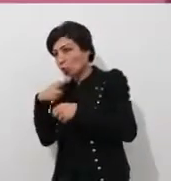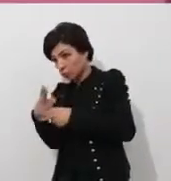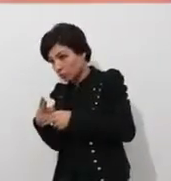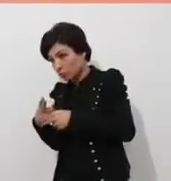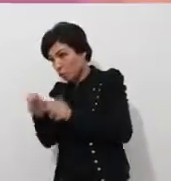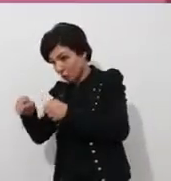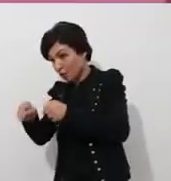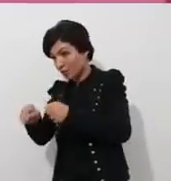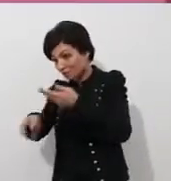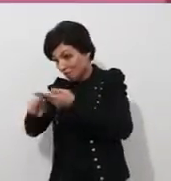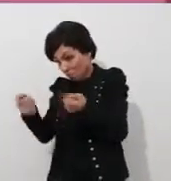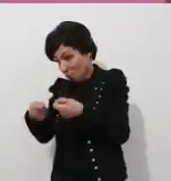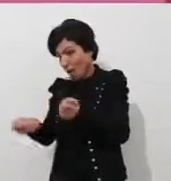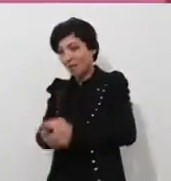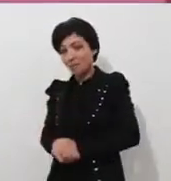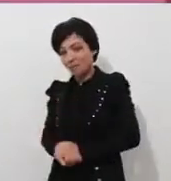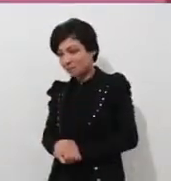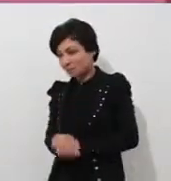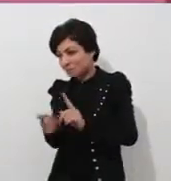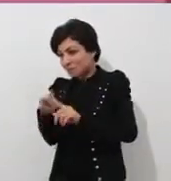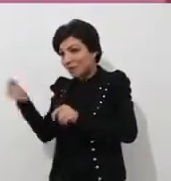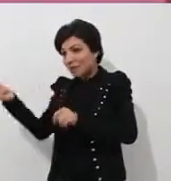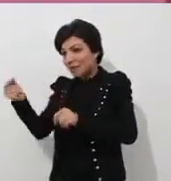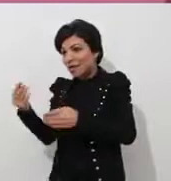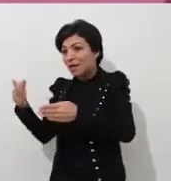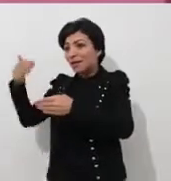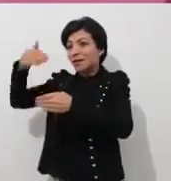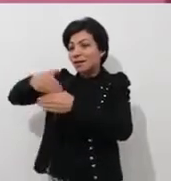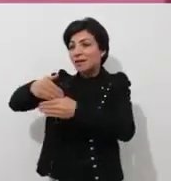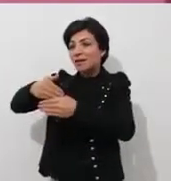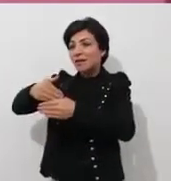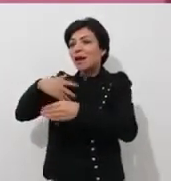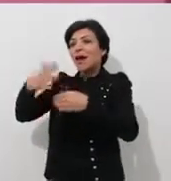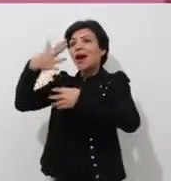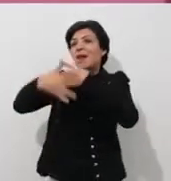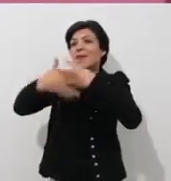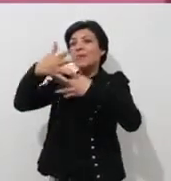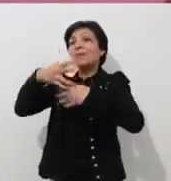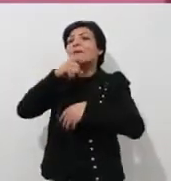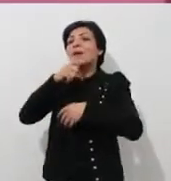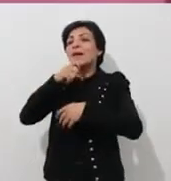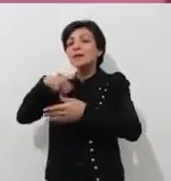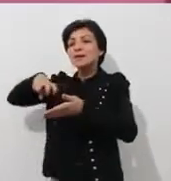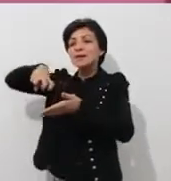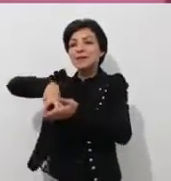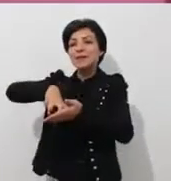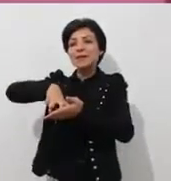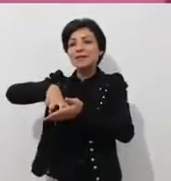الحديد، عملوا هاك حل الباب. وقتها أنا بيني وبينك يعني صابني شعور